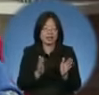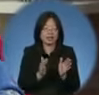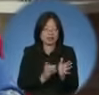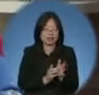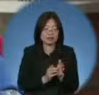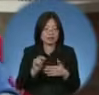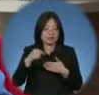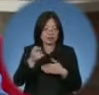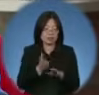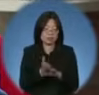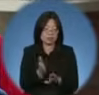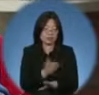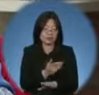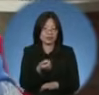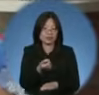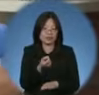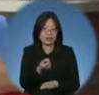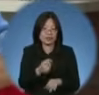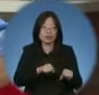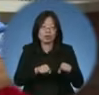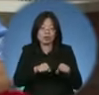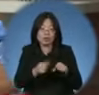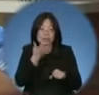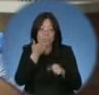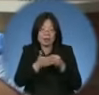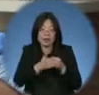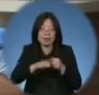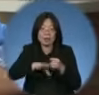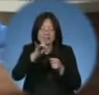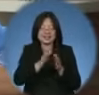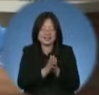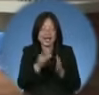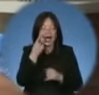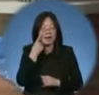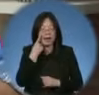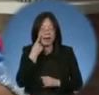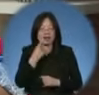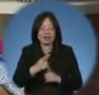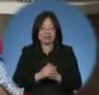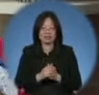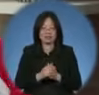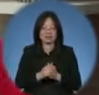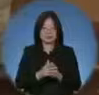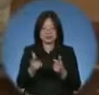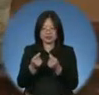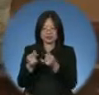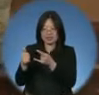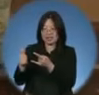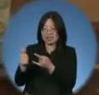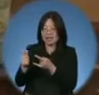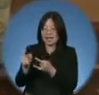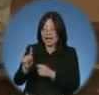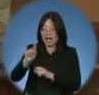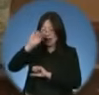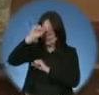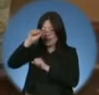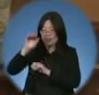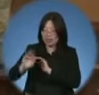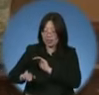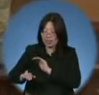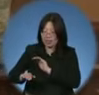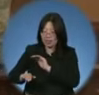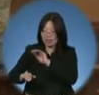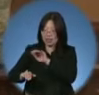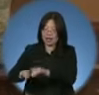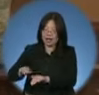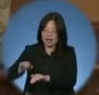시작하면은 그다음부터는 조금씩 움직여지니까 일단 시작해봐. 그분들한테도 역시 한 발짝? 한 발짝.